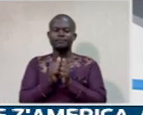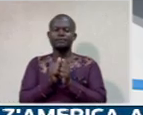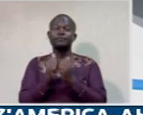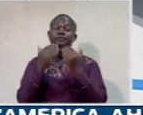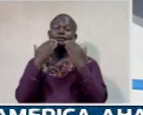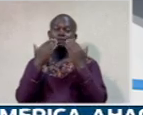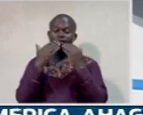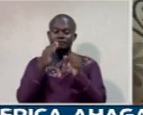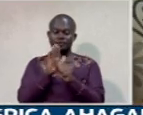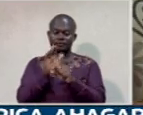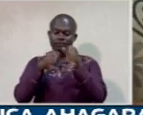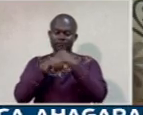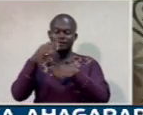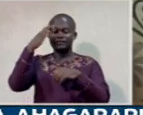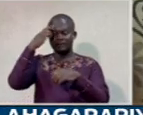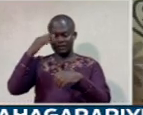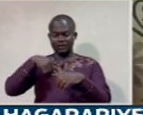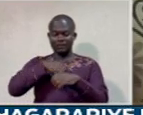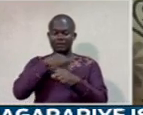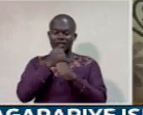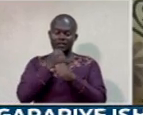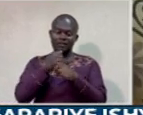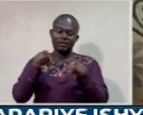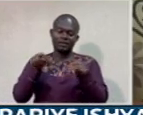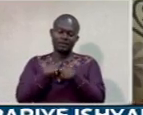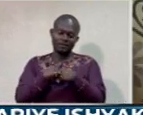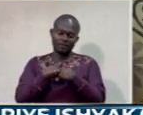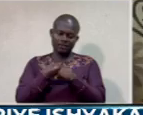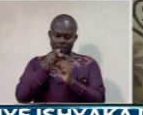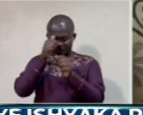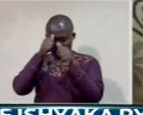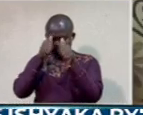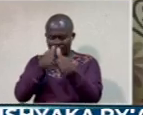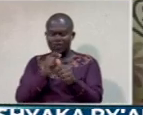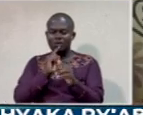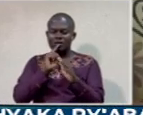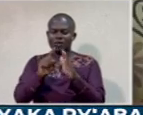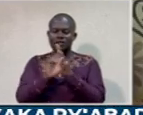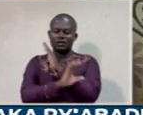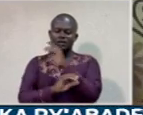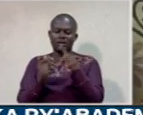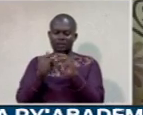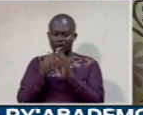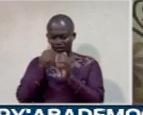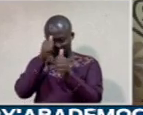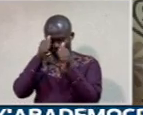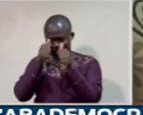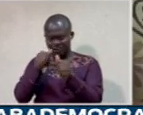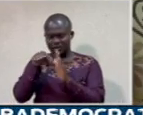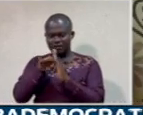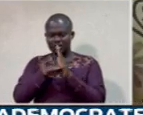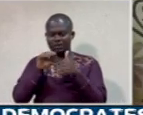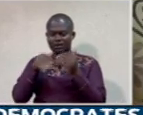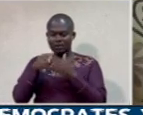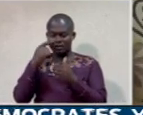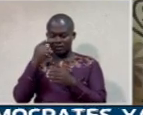Murakoze gikorwa cyo kwibuka twaragikoze nkuko tushigendeye ku mabwiriza y'igihugu kandi tugende kuri iyi gahunda yo